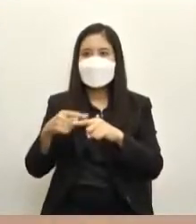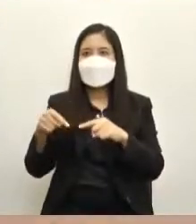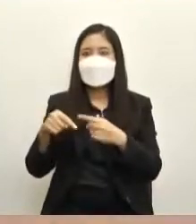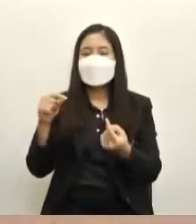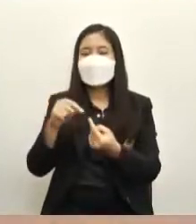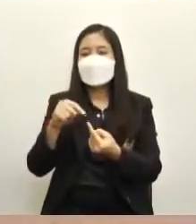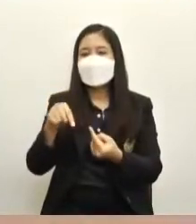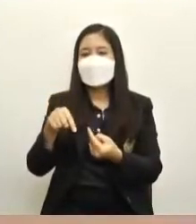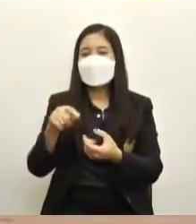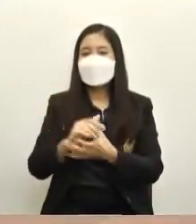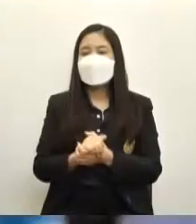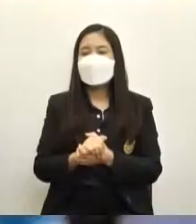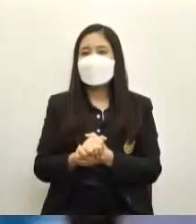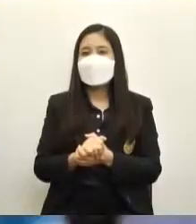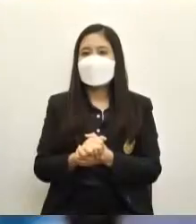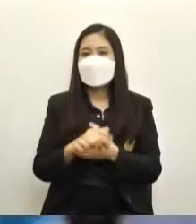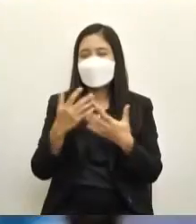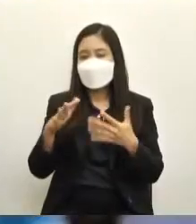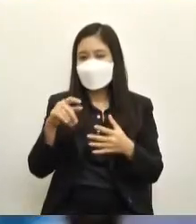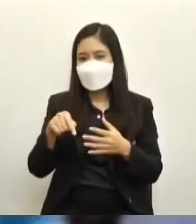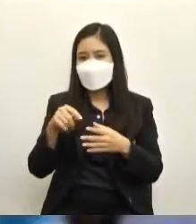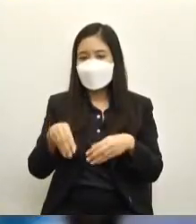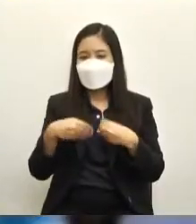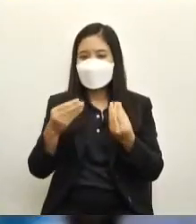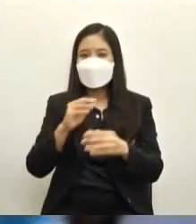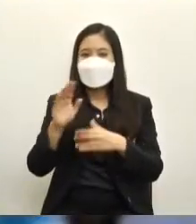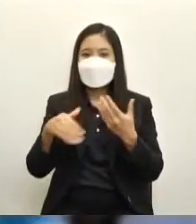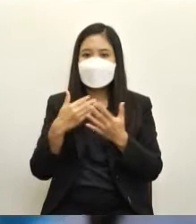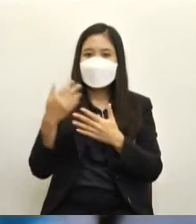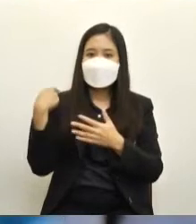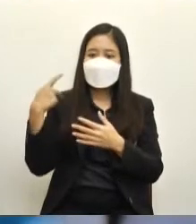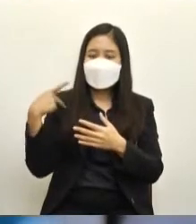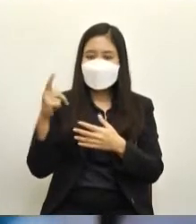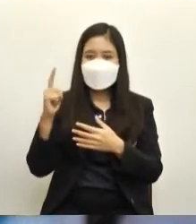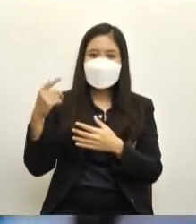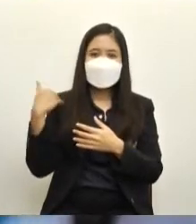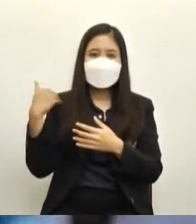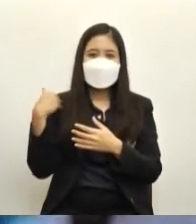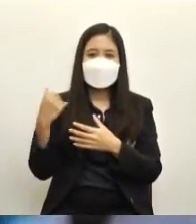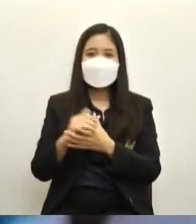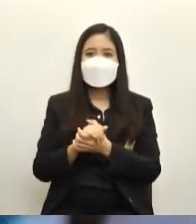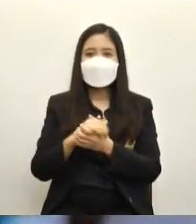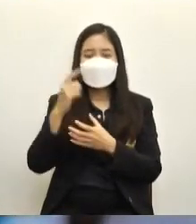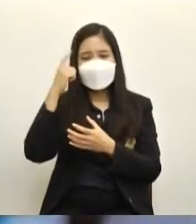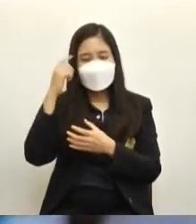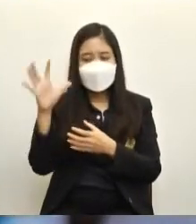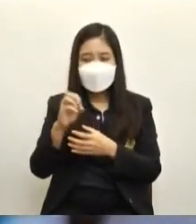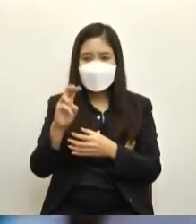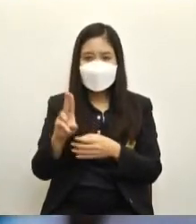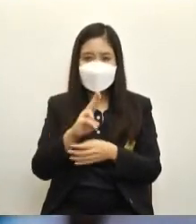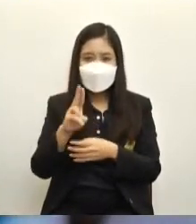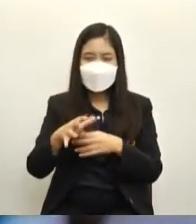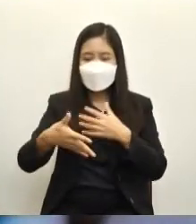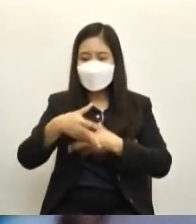เรียนและบุคลากรในโรงเรียนในสถานศึกษาได้มีประโยชน์สามารถที่จะนำไปประยุกต์ใช้แล้วก็ปรับใช้กับการดำ